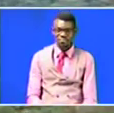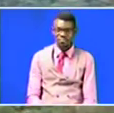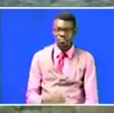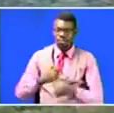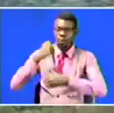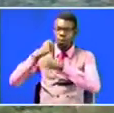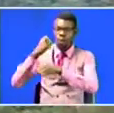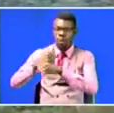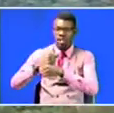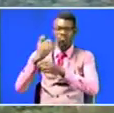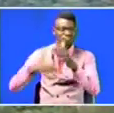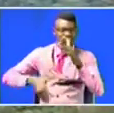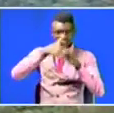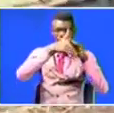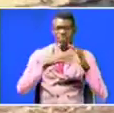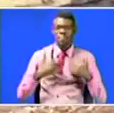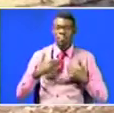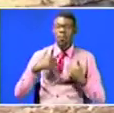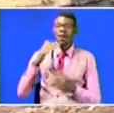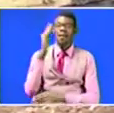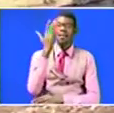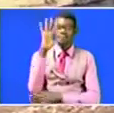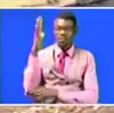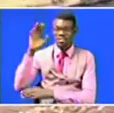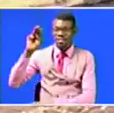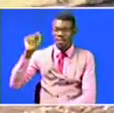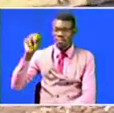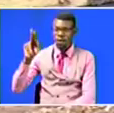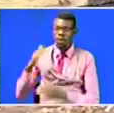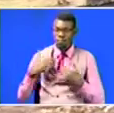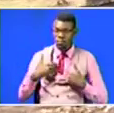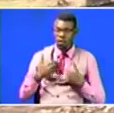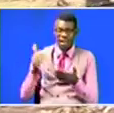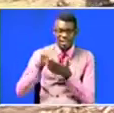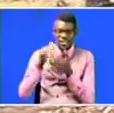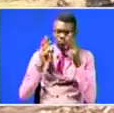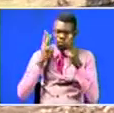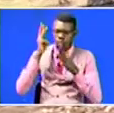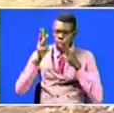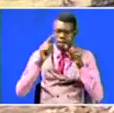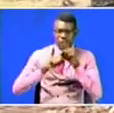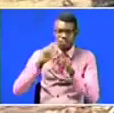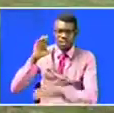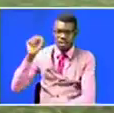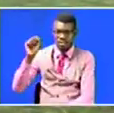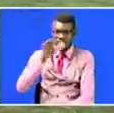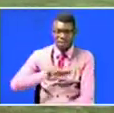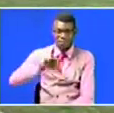Operesheni ya kuondoa wakazi kutoka msitu wa Mau imerejea vinywani mwa wengi baada ya waziri wa mazingira Keriako